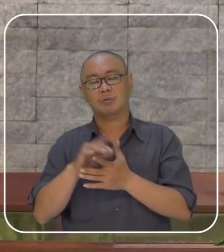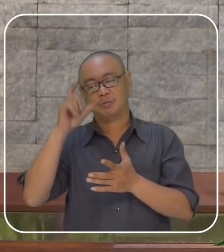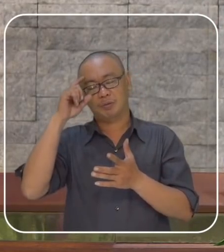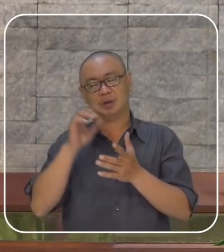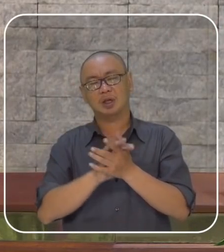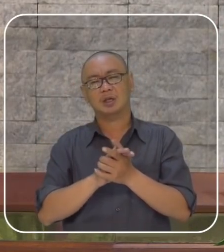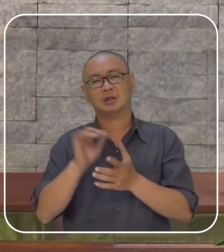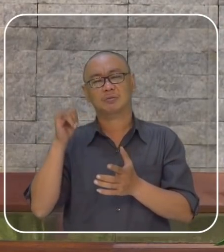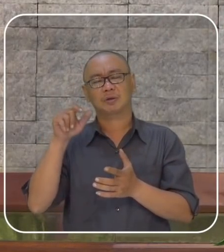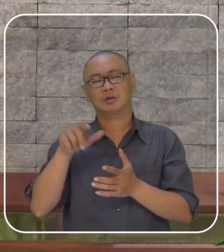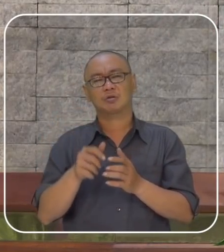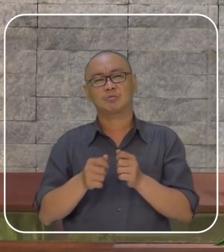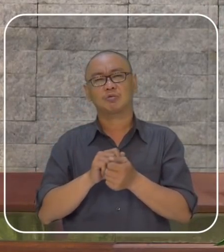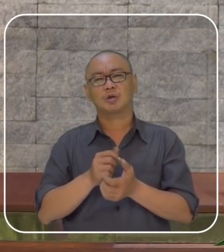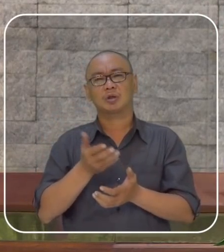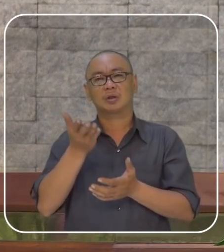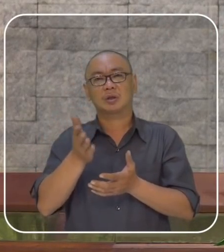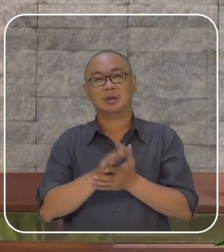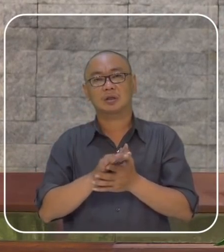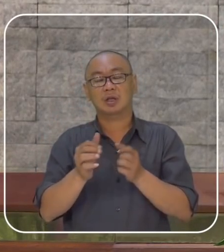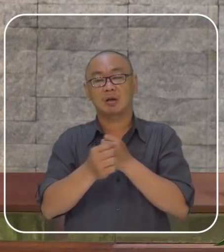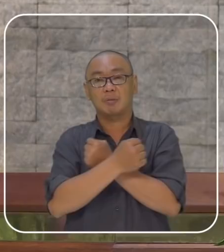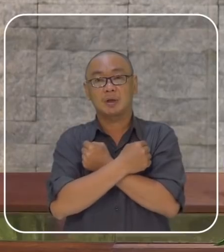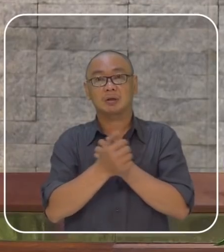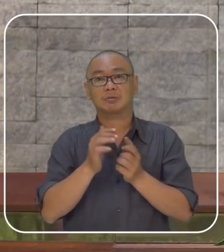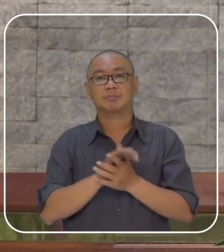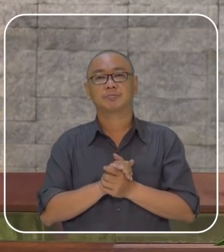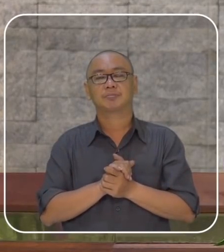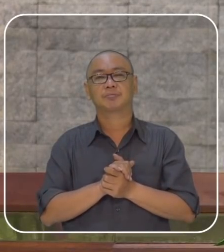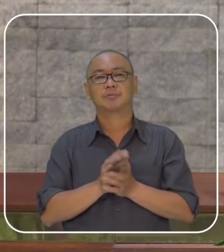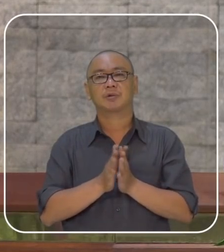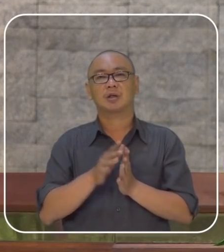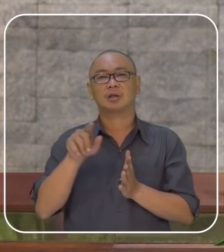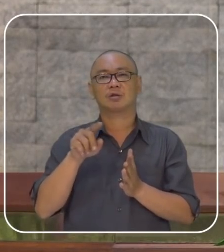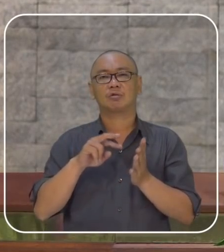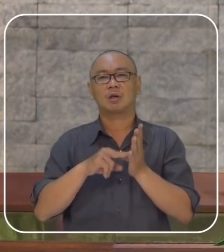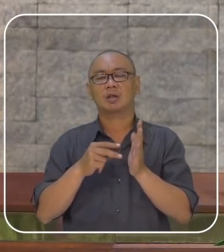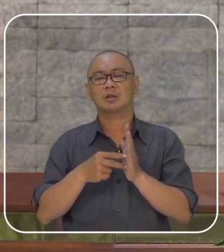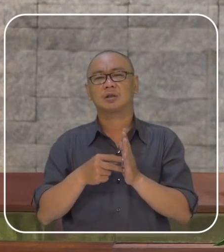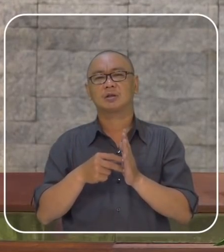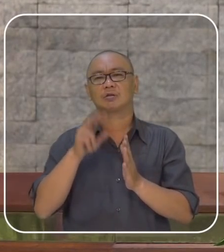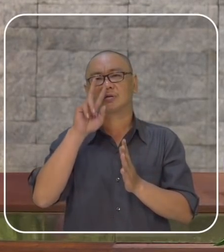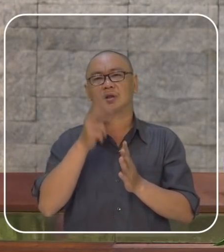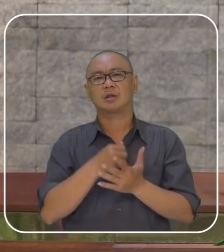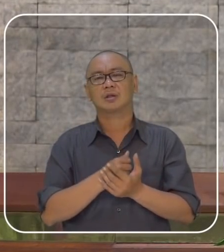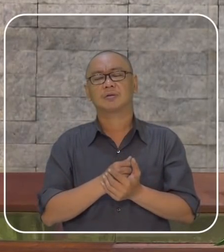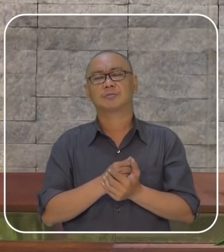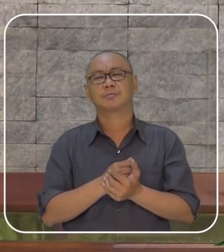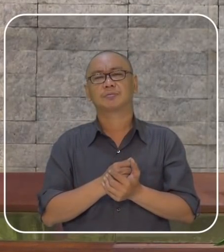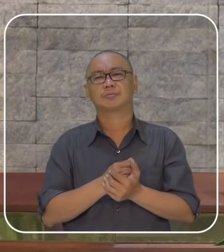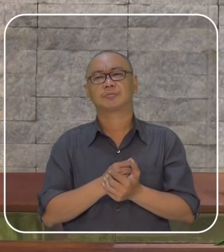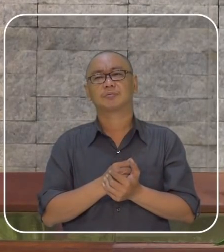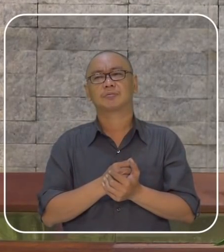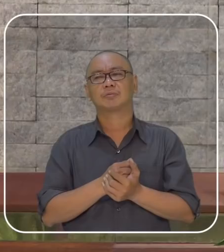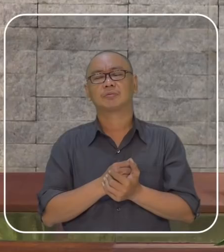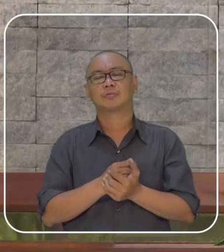semacam itu, ya membuat dia akan jauh dari keselamatan. Dan itu berarti urusan saudara dengan Allah. Urusan